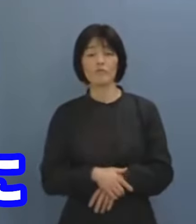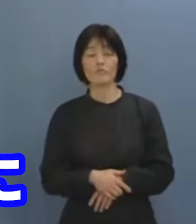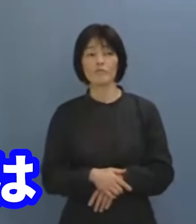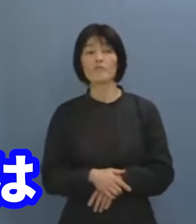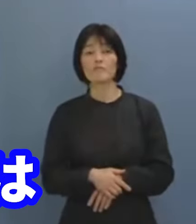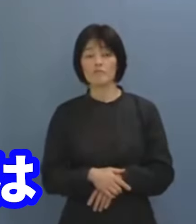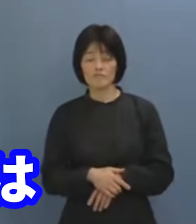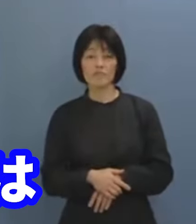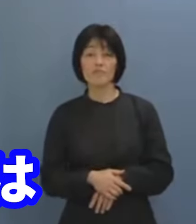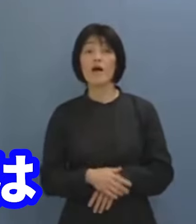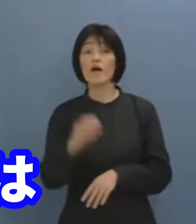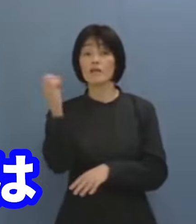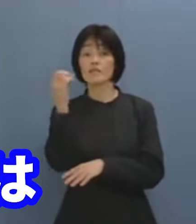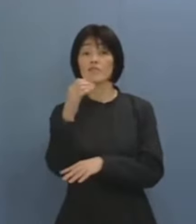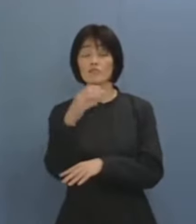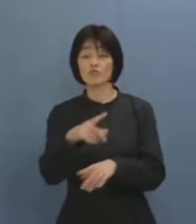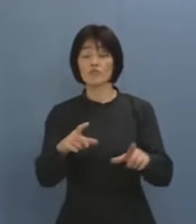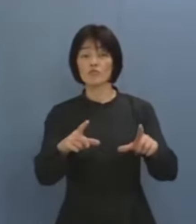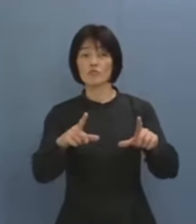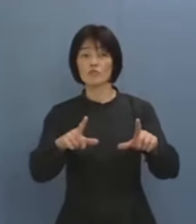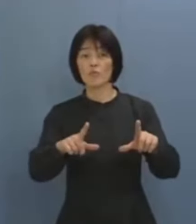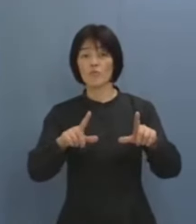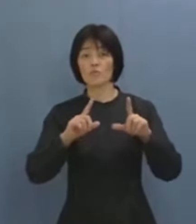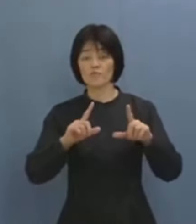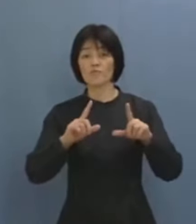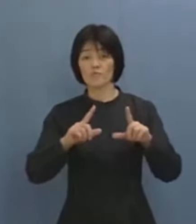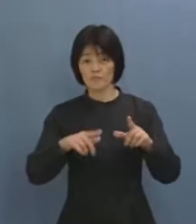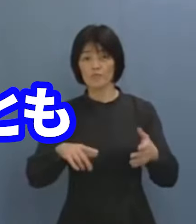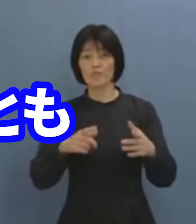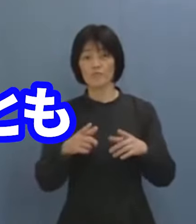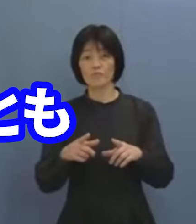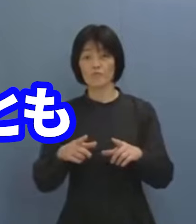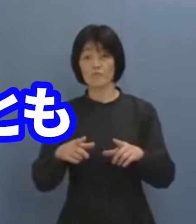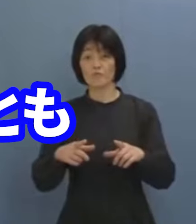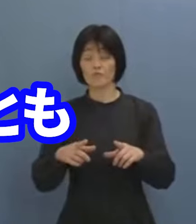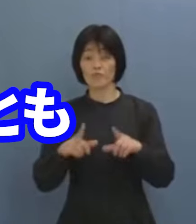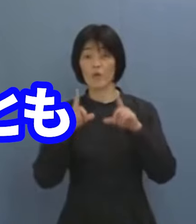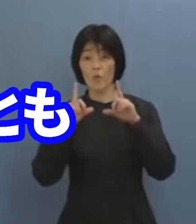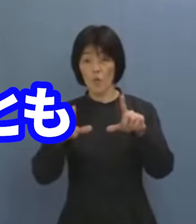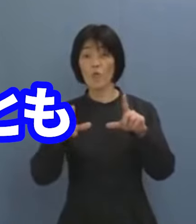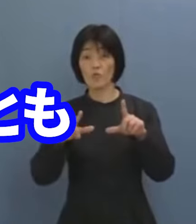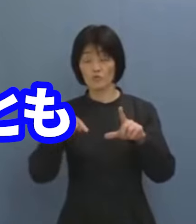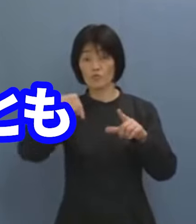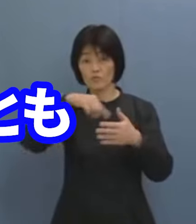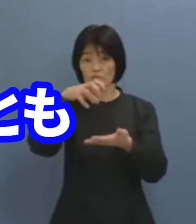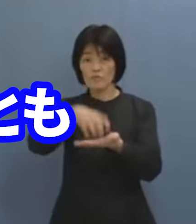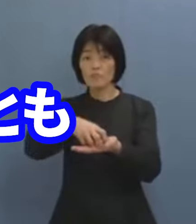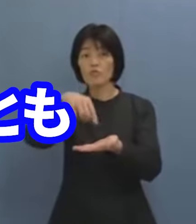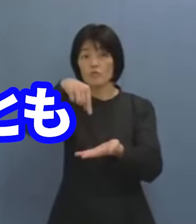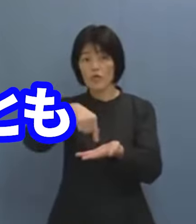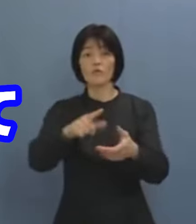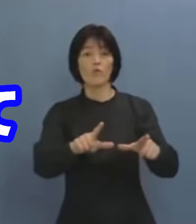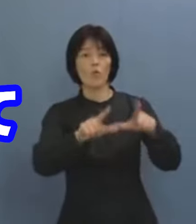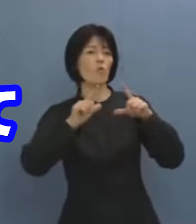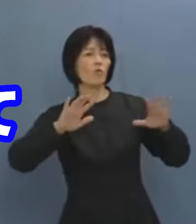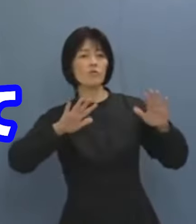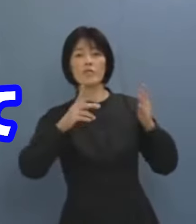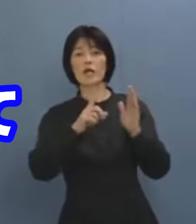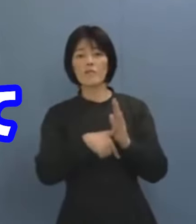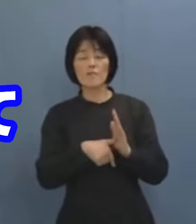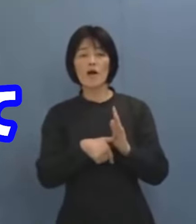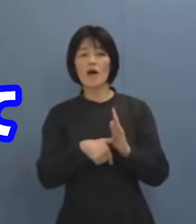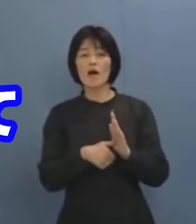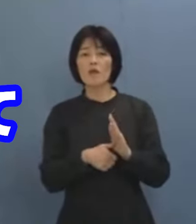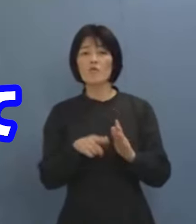に、まあ、それを気づくっていうのは朝であったりとか、まあ、夜業務時間ということもありましたんで、まあ、その段階